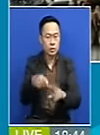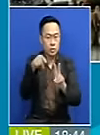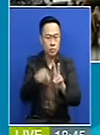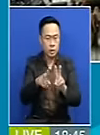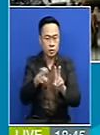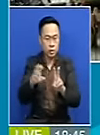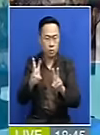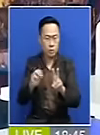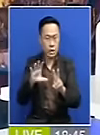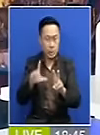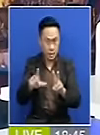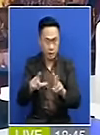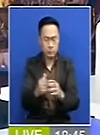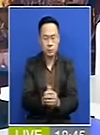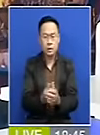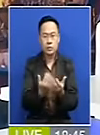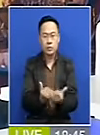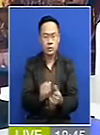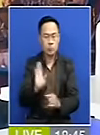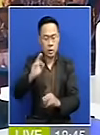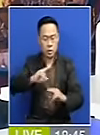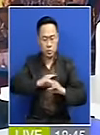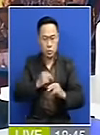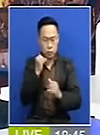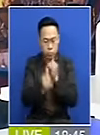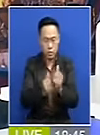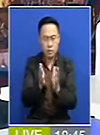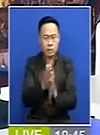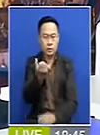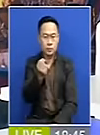ล้านบาทมีเอกชนเข้าร่วมประมูล12รายด้วยกันครับ